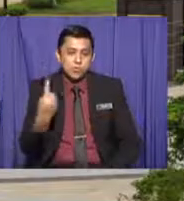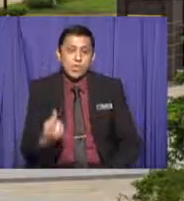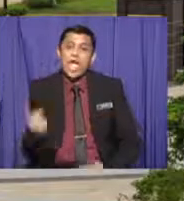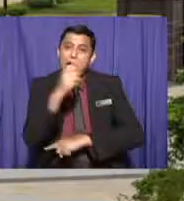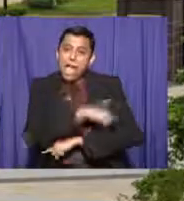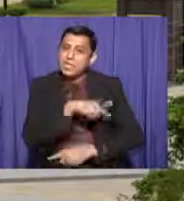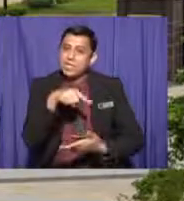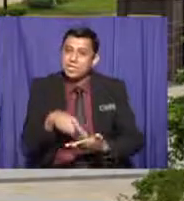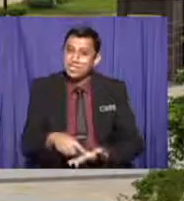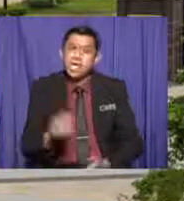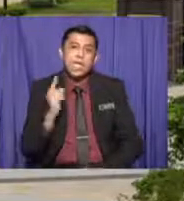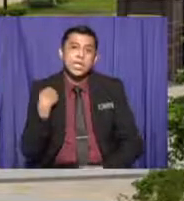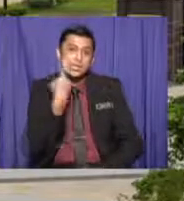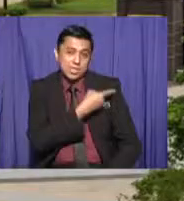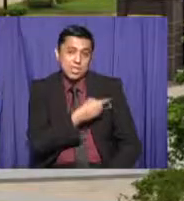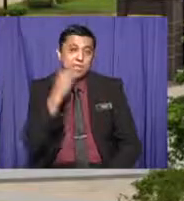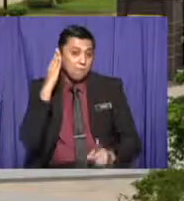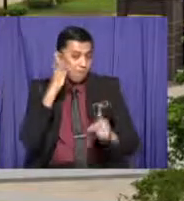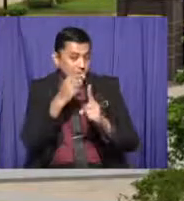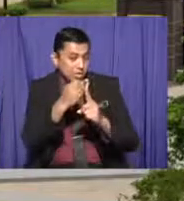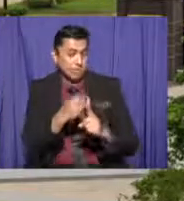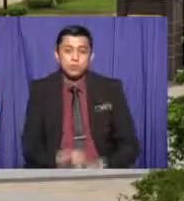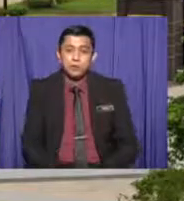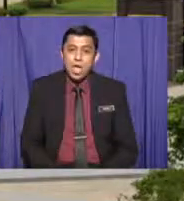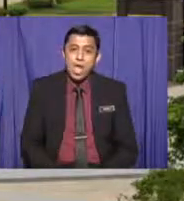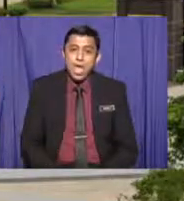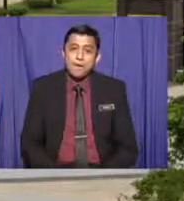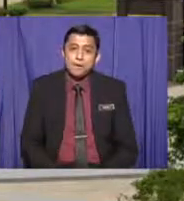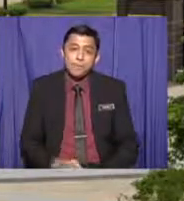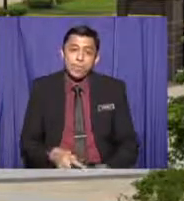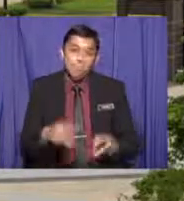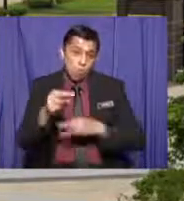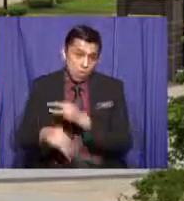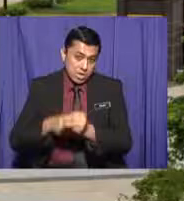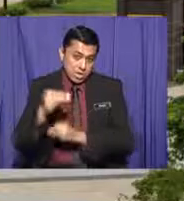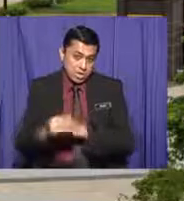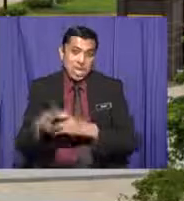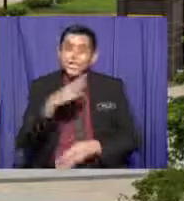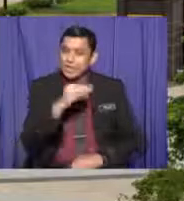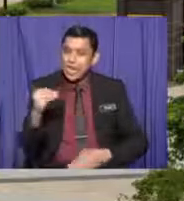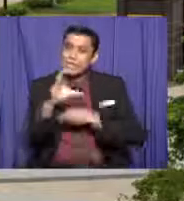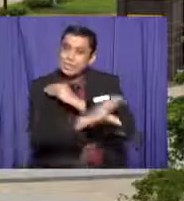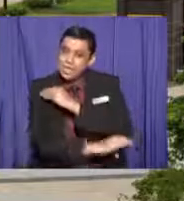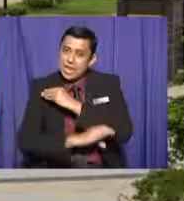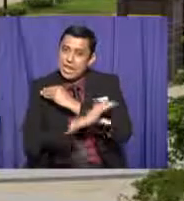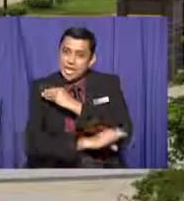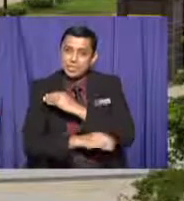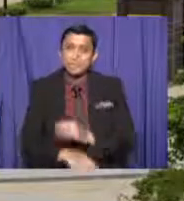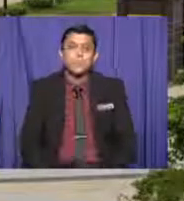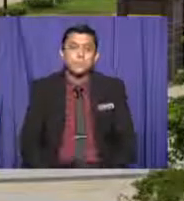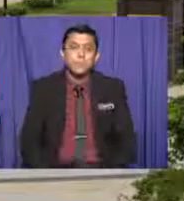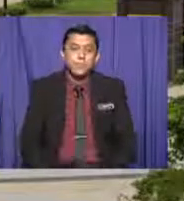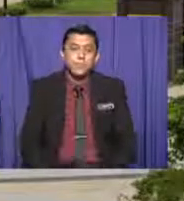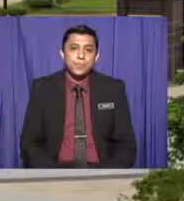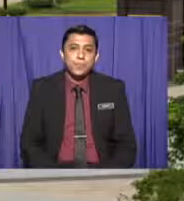Hari ini kita akan fokuskan bidang 7, moral dan kenegaraan,